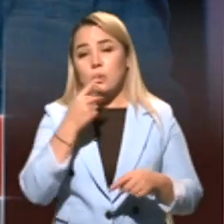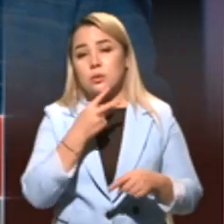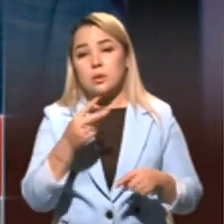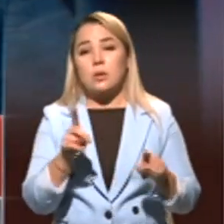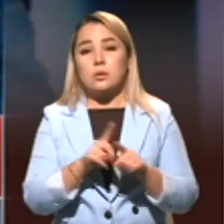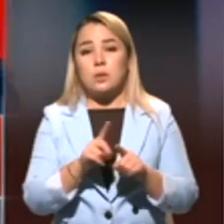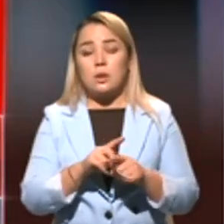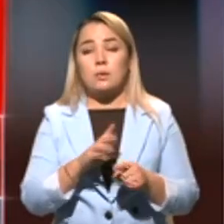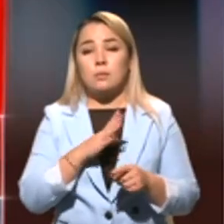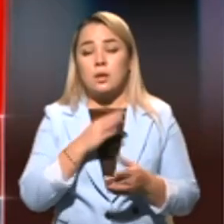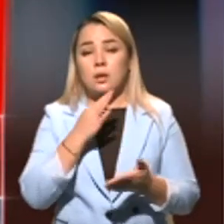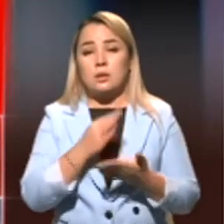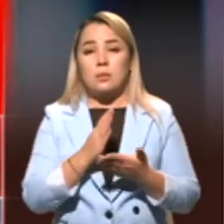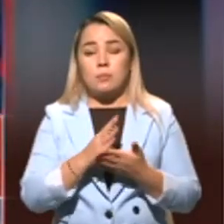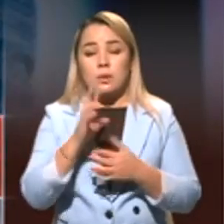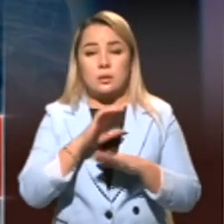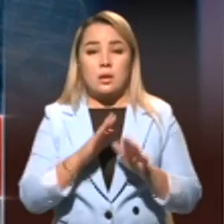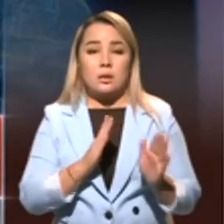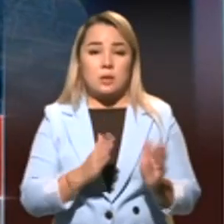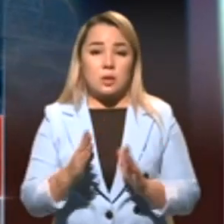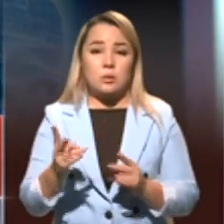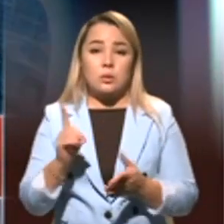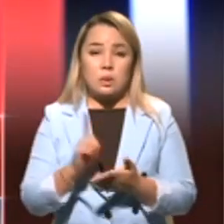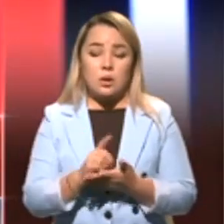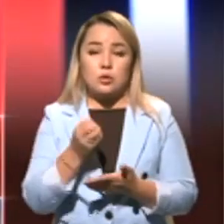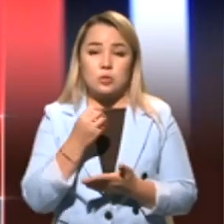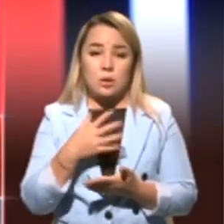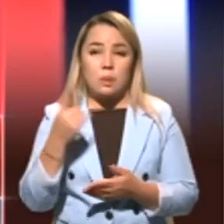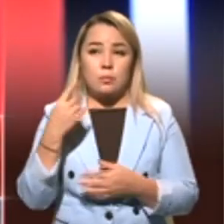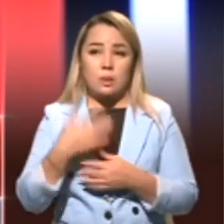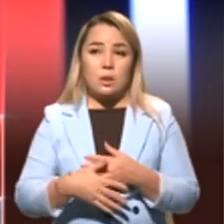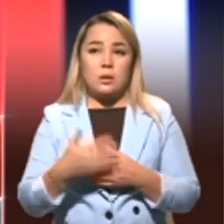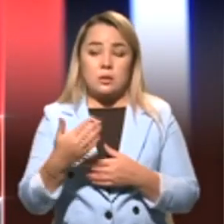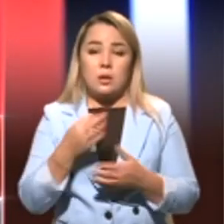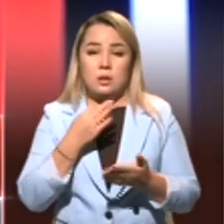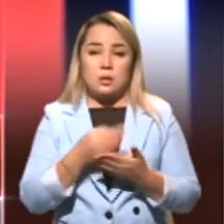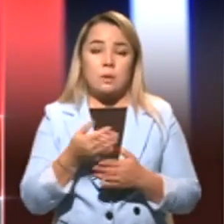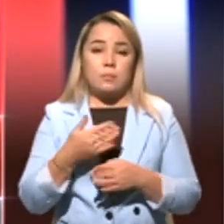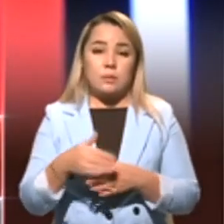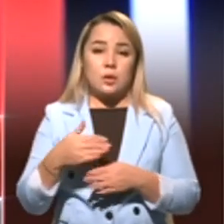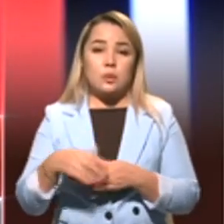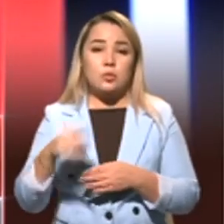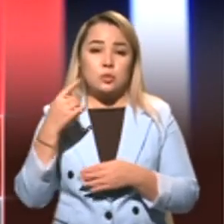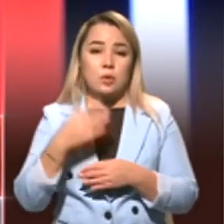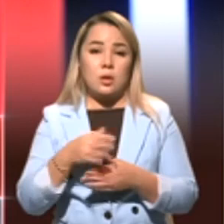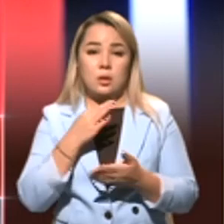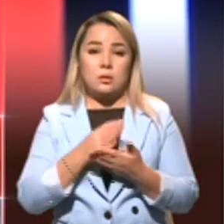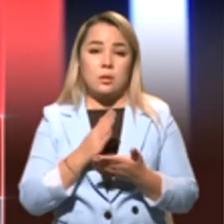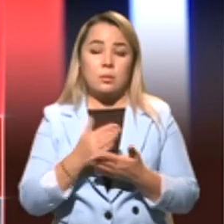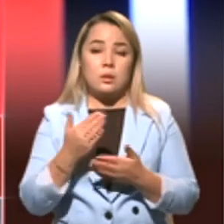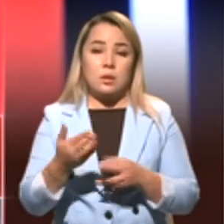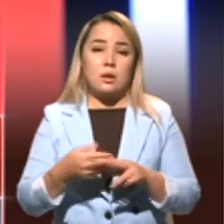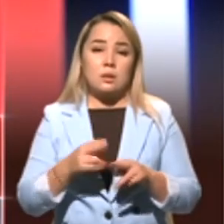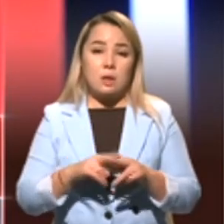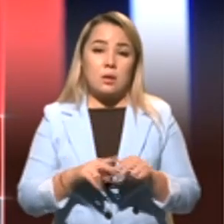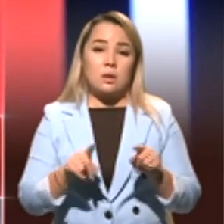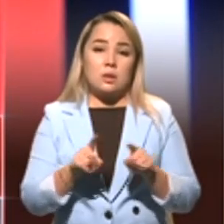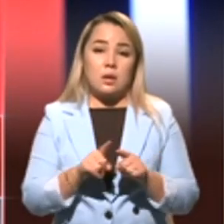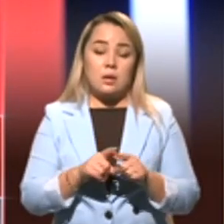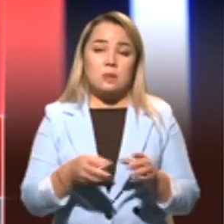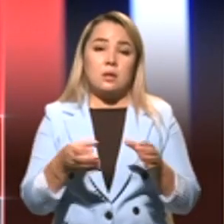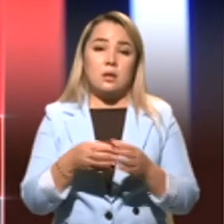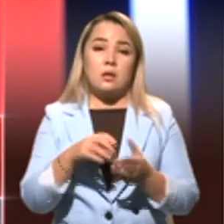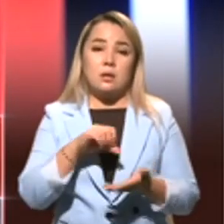оны лидер мемлекет реттеу керек пе? Айтыңызшы, жоқ, жақсы, жақсы. Басында бізде бір мынандай бір түсінік болды да, енді мынау зайырлы мемлекет